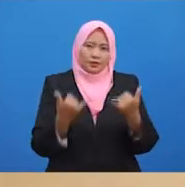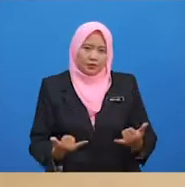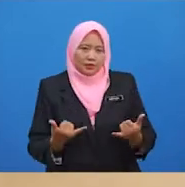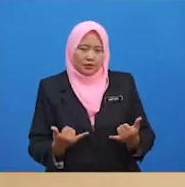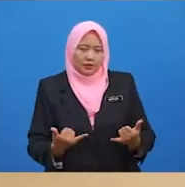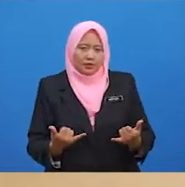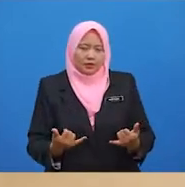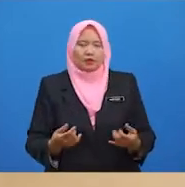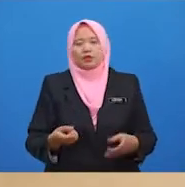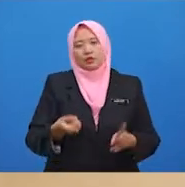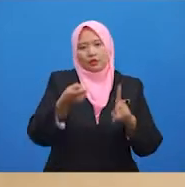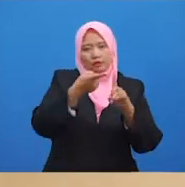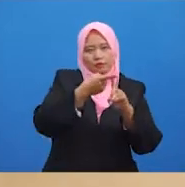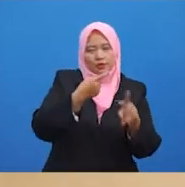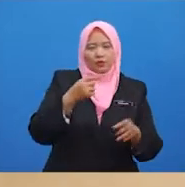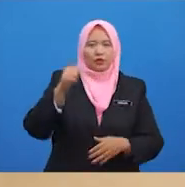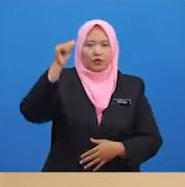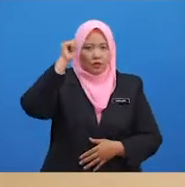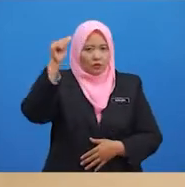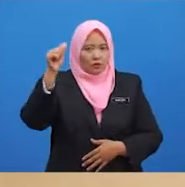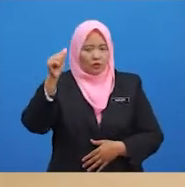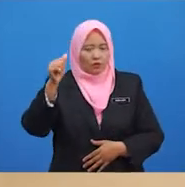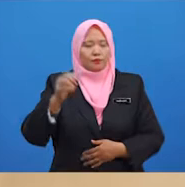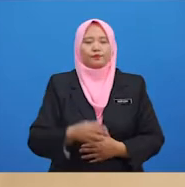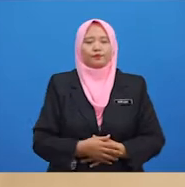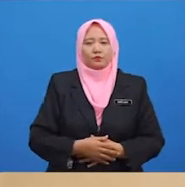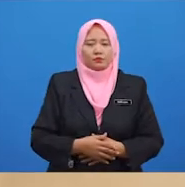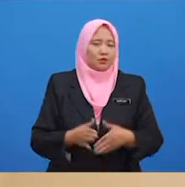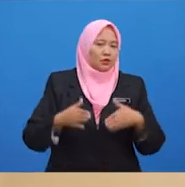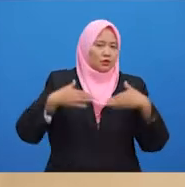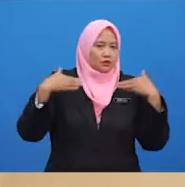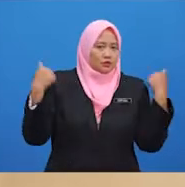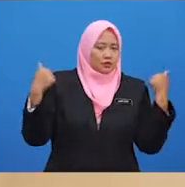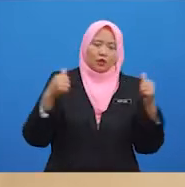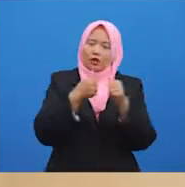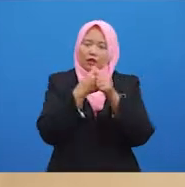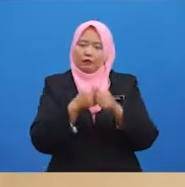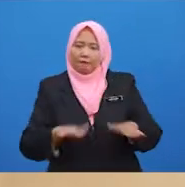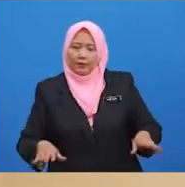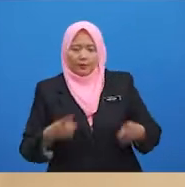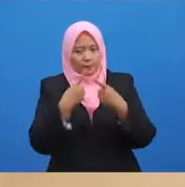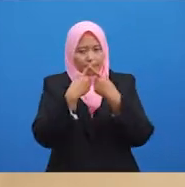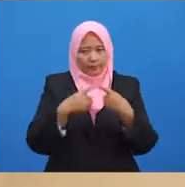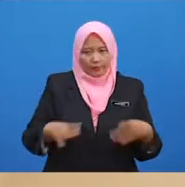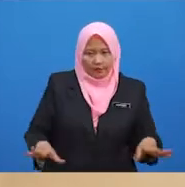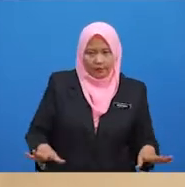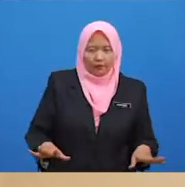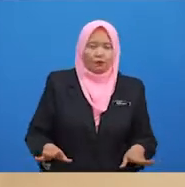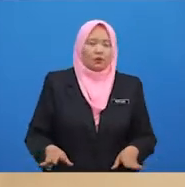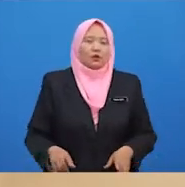tidak ternilai. Rezeki, kesihatan, keamanan dan kedamaian,